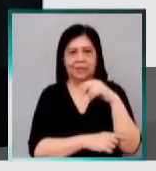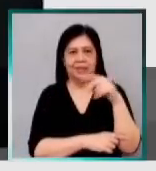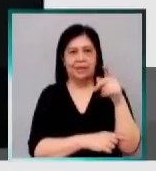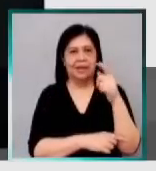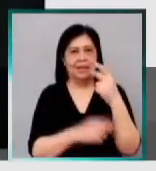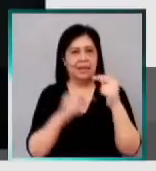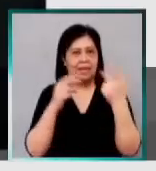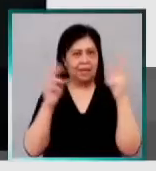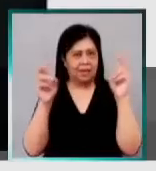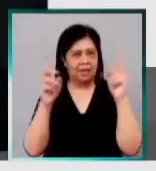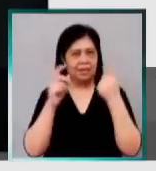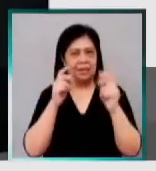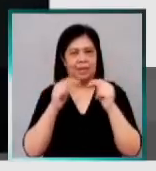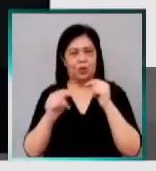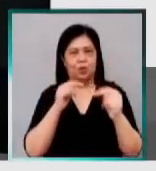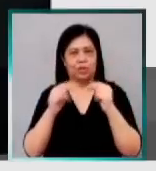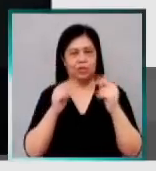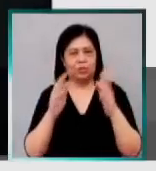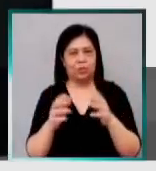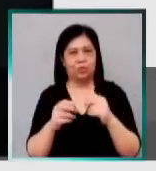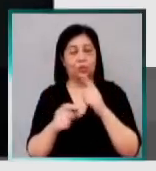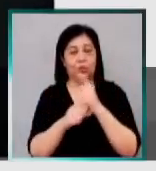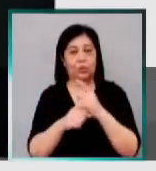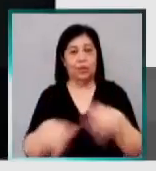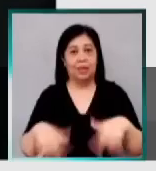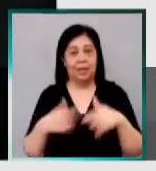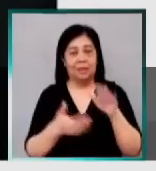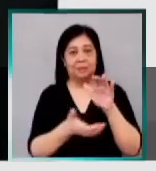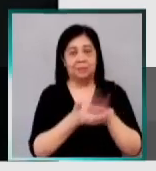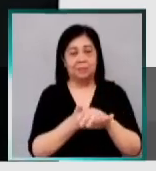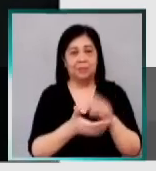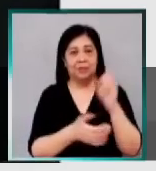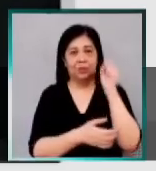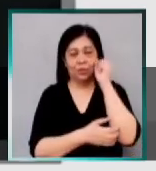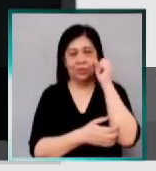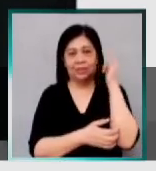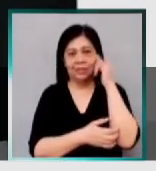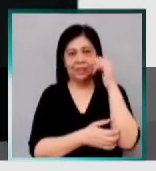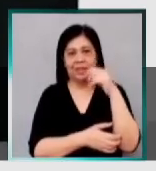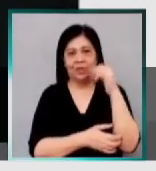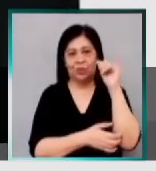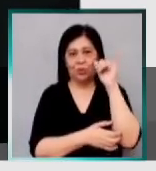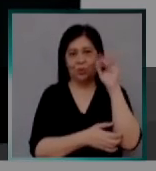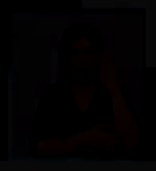kasama naman ang real-life couple na sina Son Ye-jin at Hyun Bin. Hyun Bin.